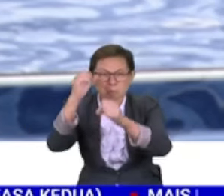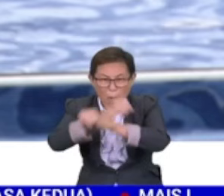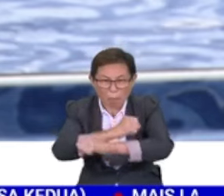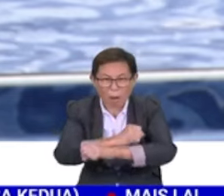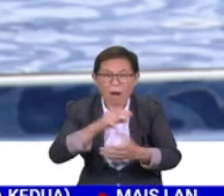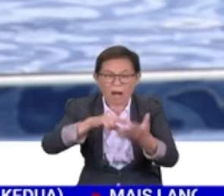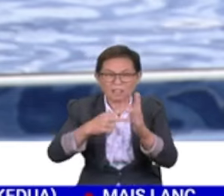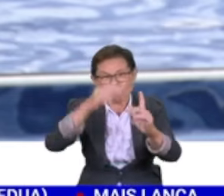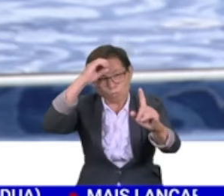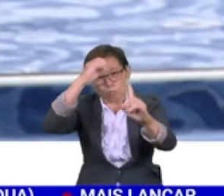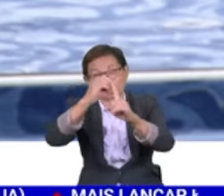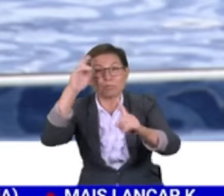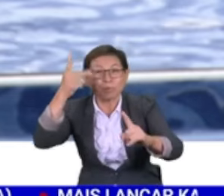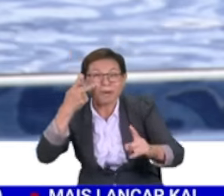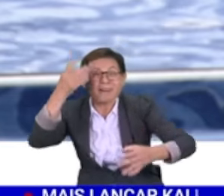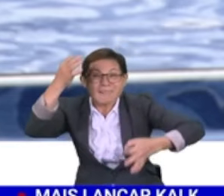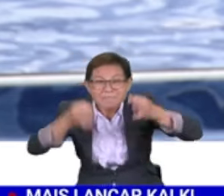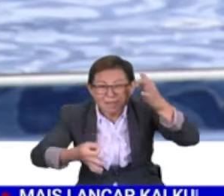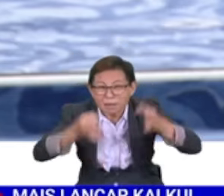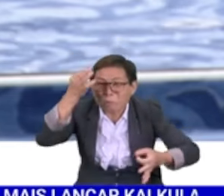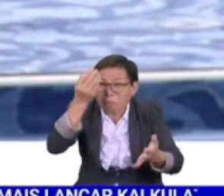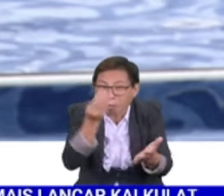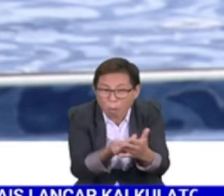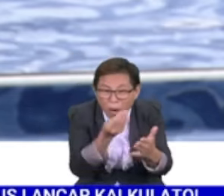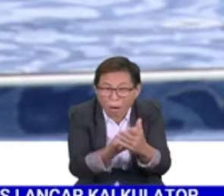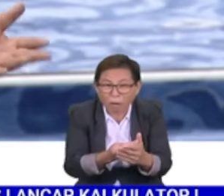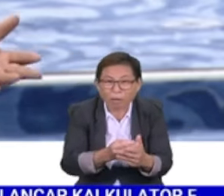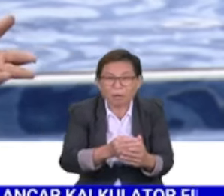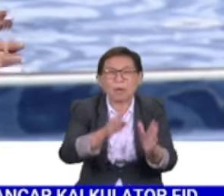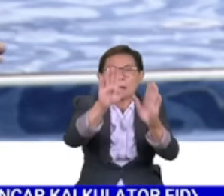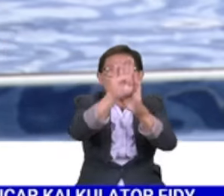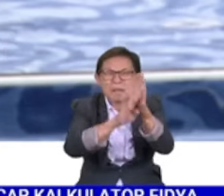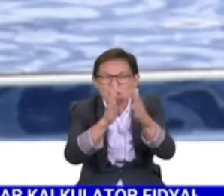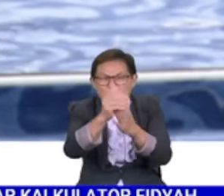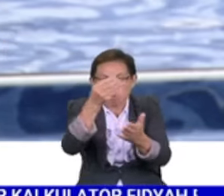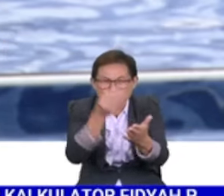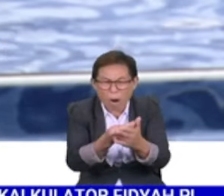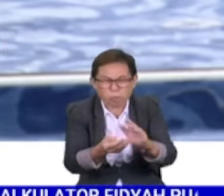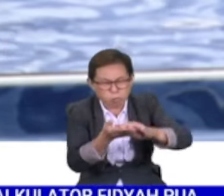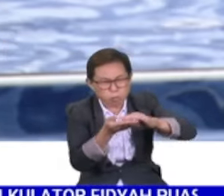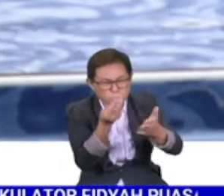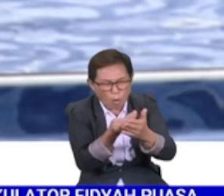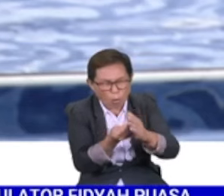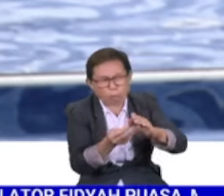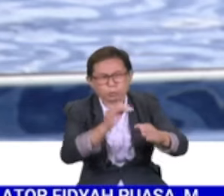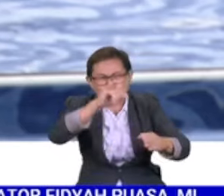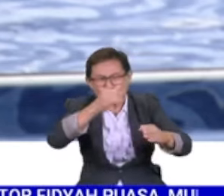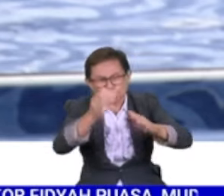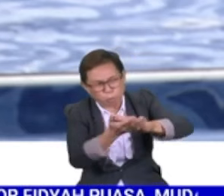motif politik. Tetapi kalau wang ratus bilion atau ratus juta